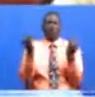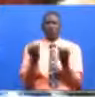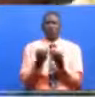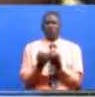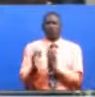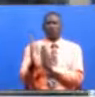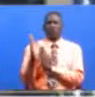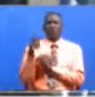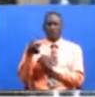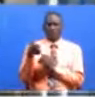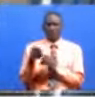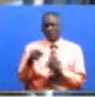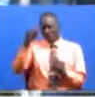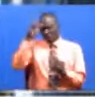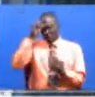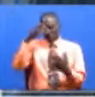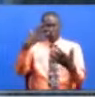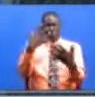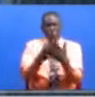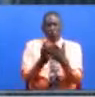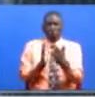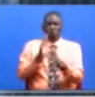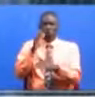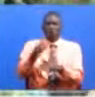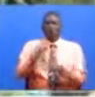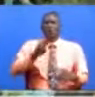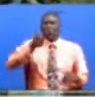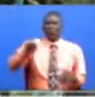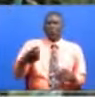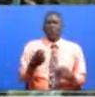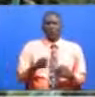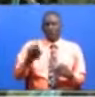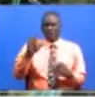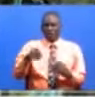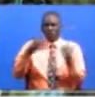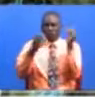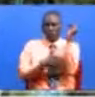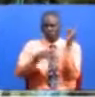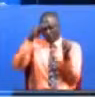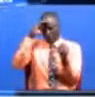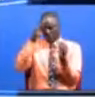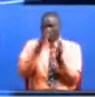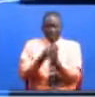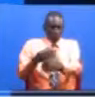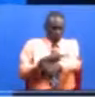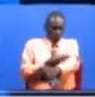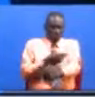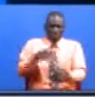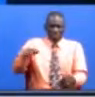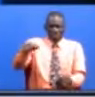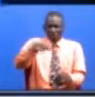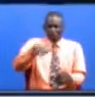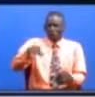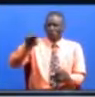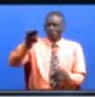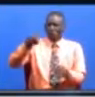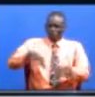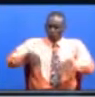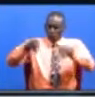kiusalama, serikali imenasa zaidi ya lita 2000 za pombe haramu na dawa za kulevya katika eneo la Muthurwa jijini